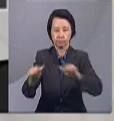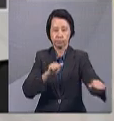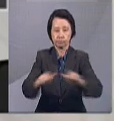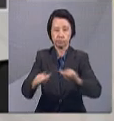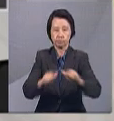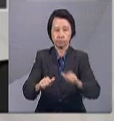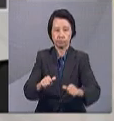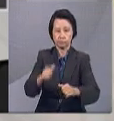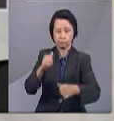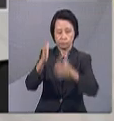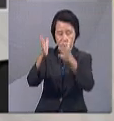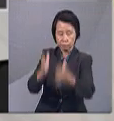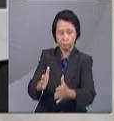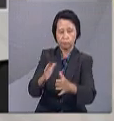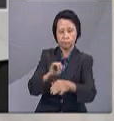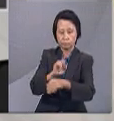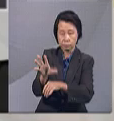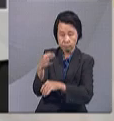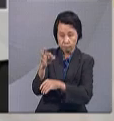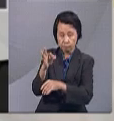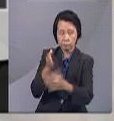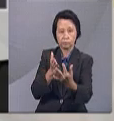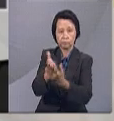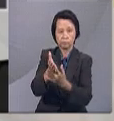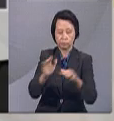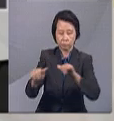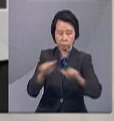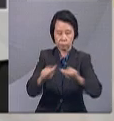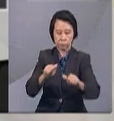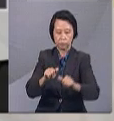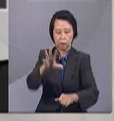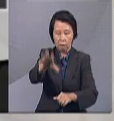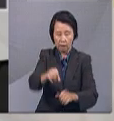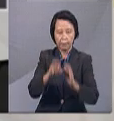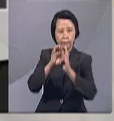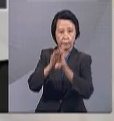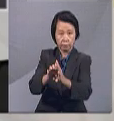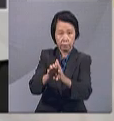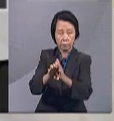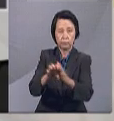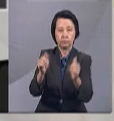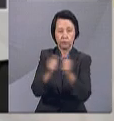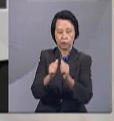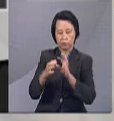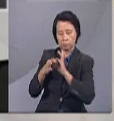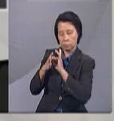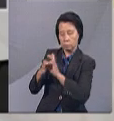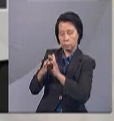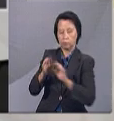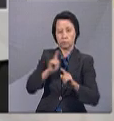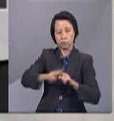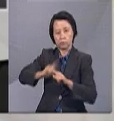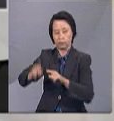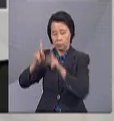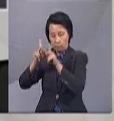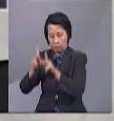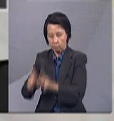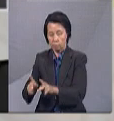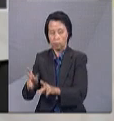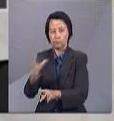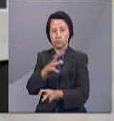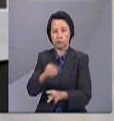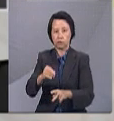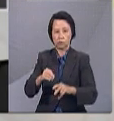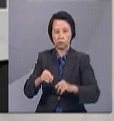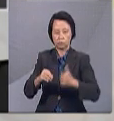well lencois 16 pula dijalankan melalui activity pengambilan sampel dengan kerjasama sebagai pH dan